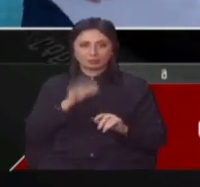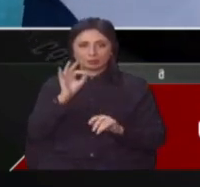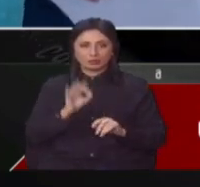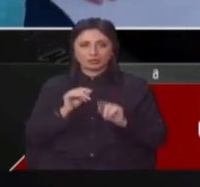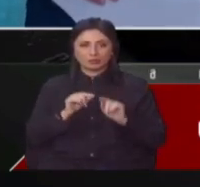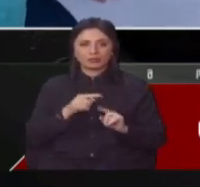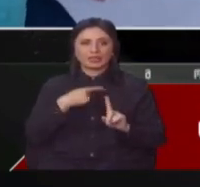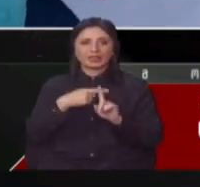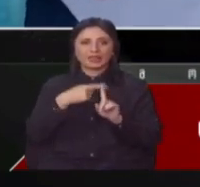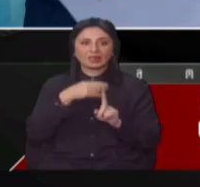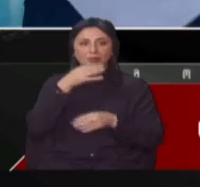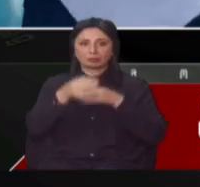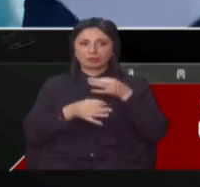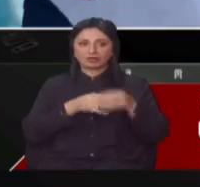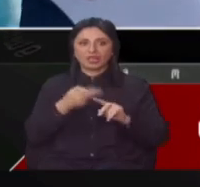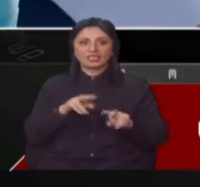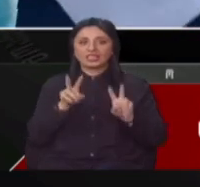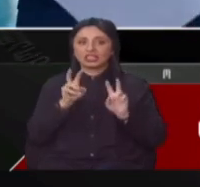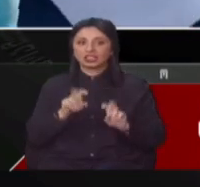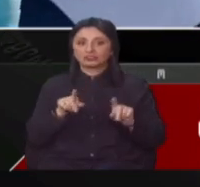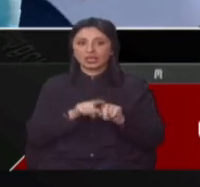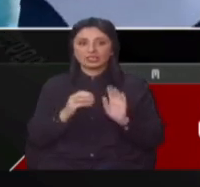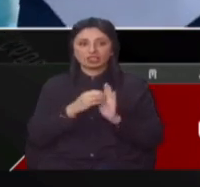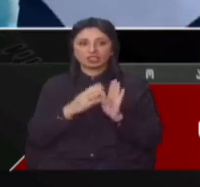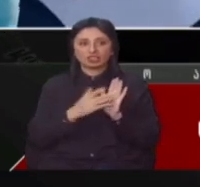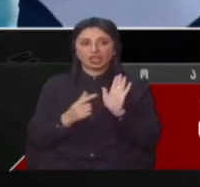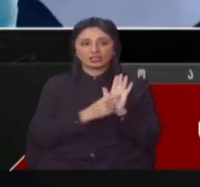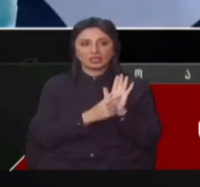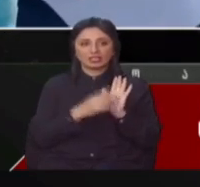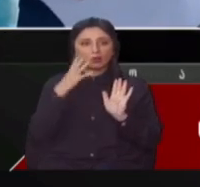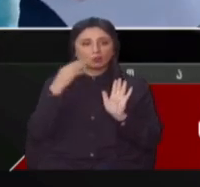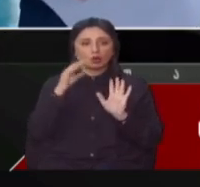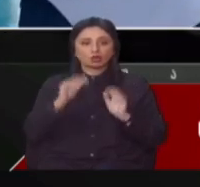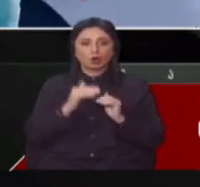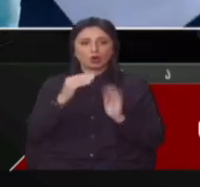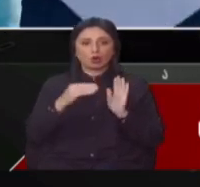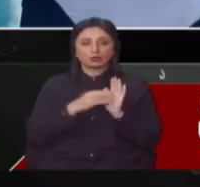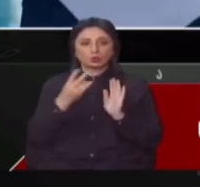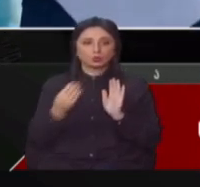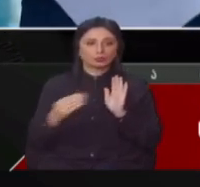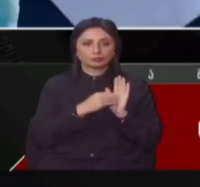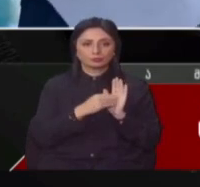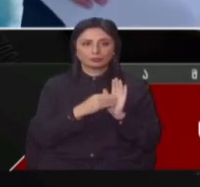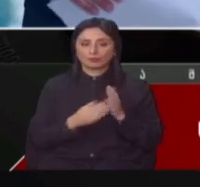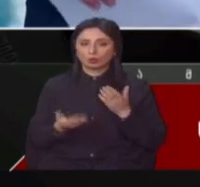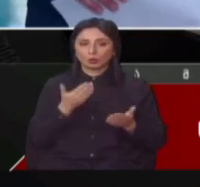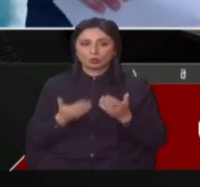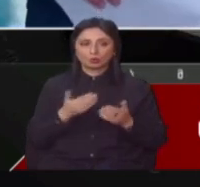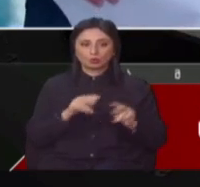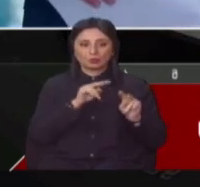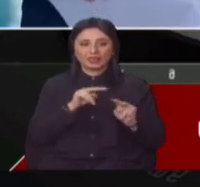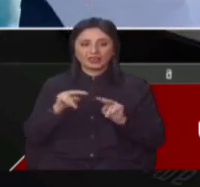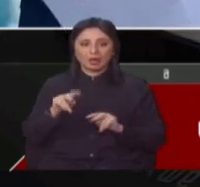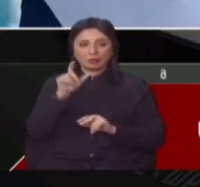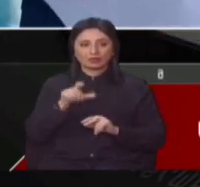50.19%-მა დადებითი პასუხი გასცა. ეს ნიშნავს, რომ ასეთი ჩანაწერი მოლდოვის კონსტიტუციაში უნდა გაჩნდეს. Თუმცა, როგორც